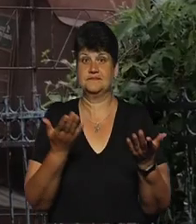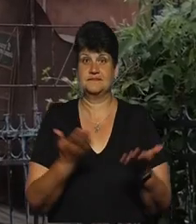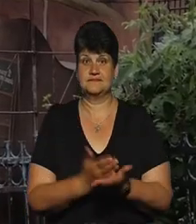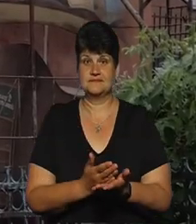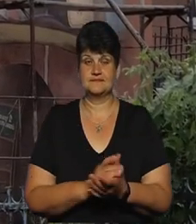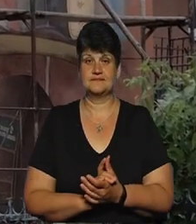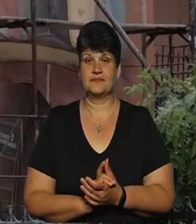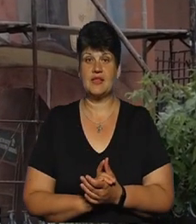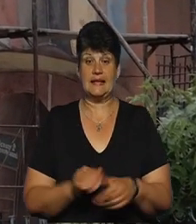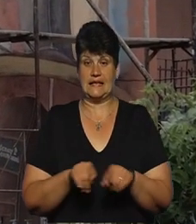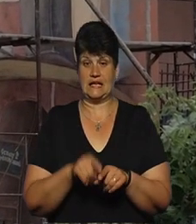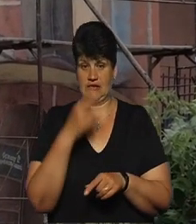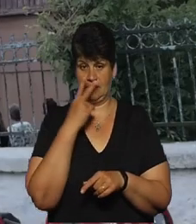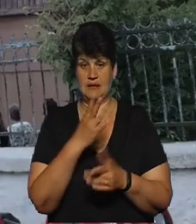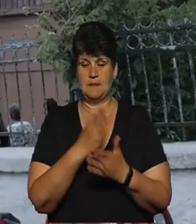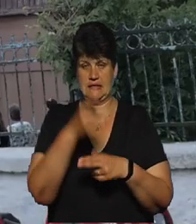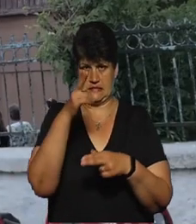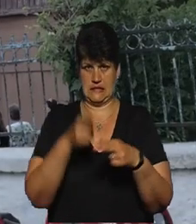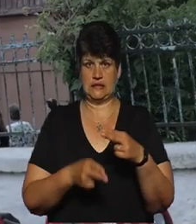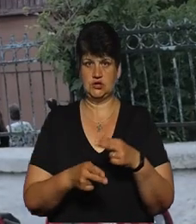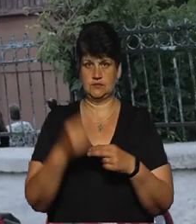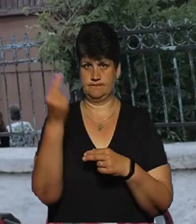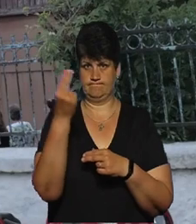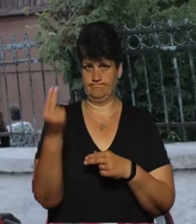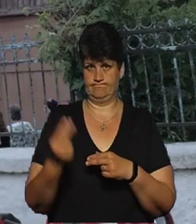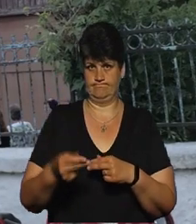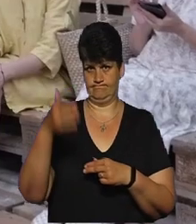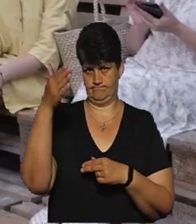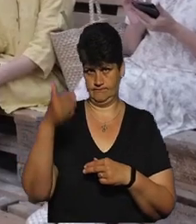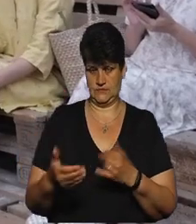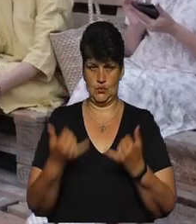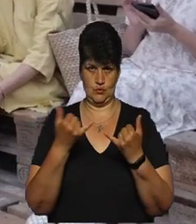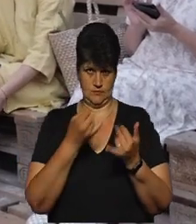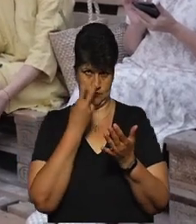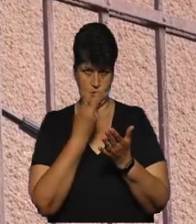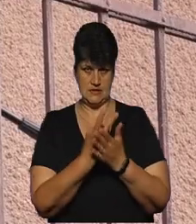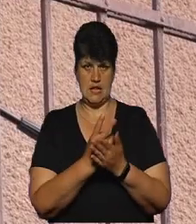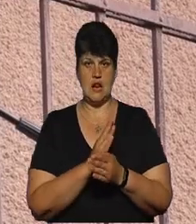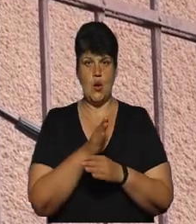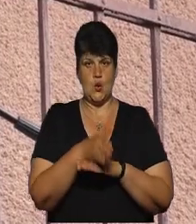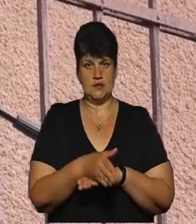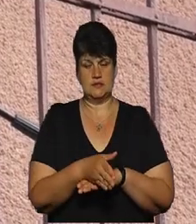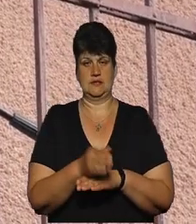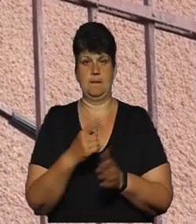А такий вигляд має завершений мурал. Сьогодні його презентували чортків'янам і гостям міста.